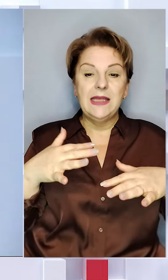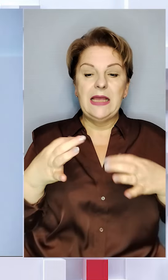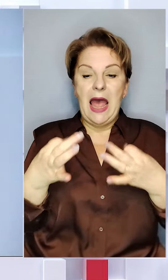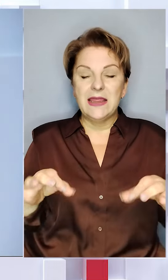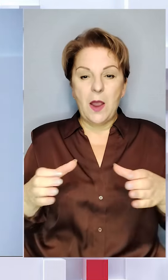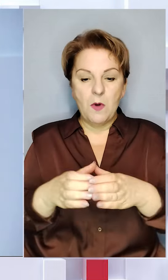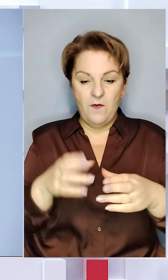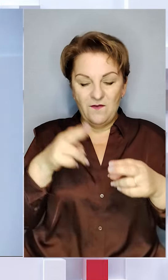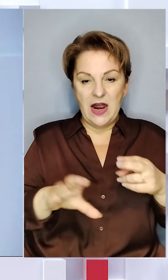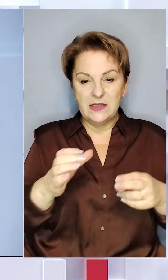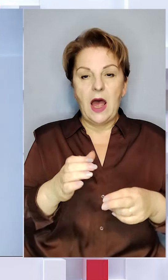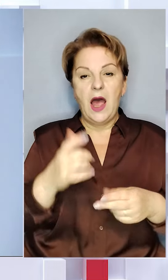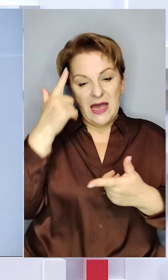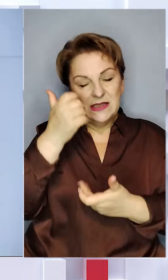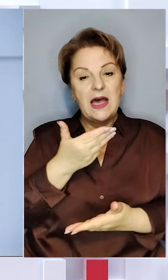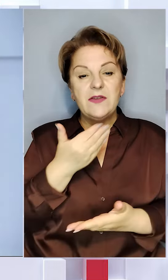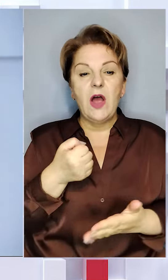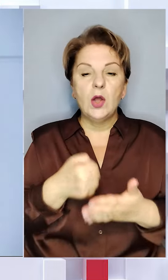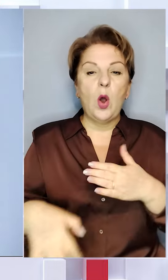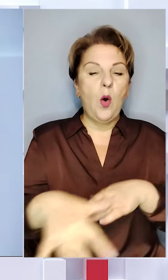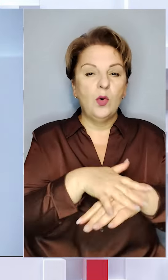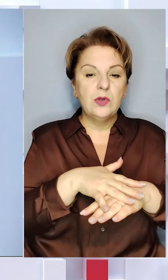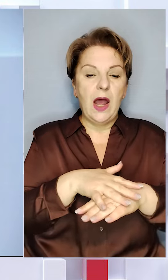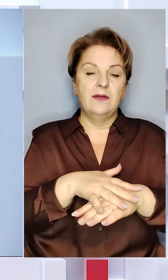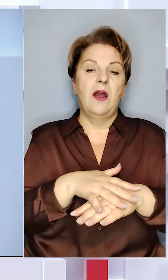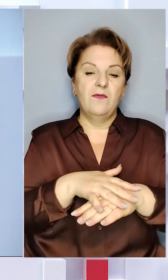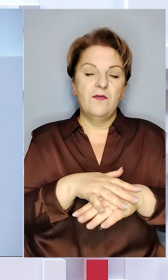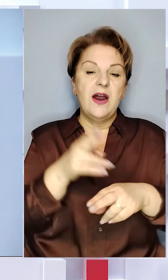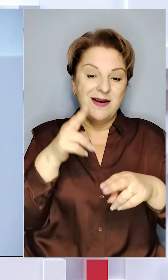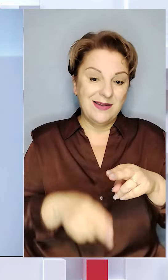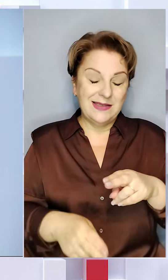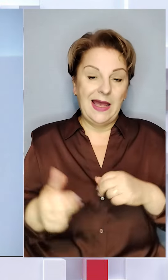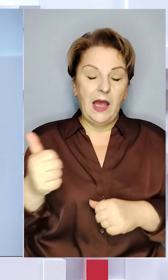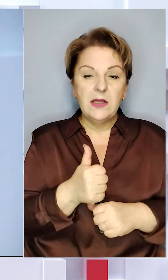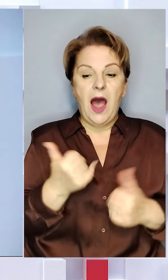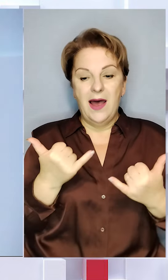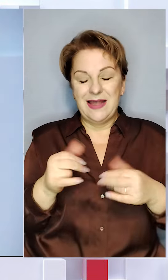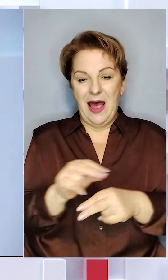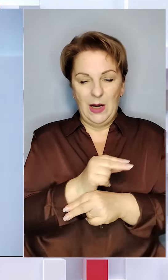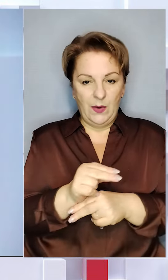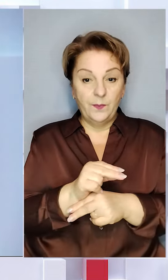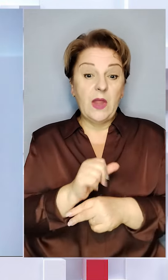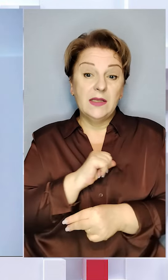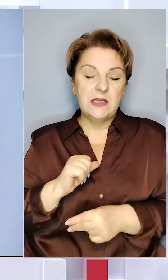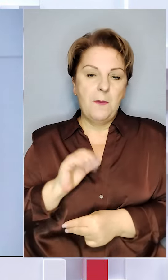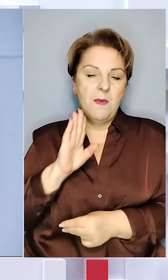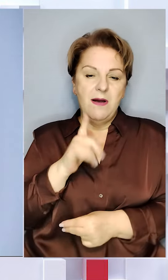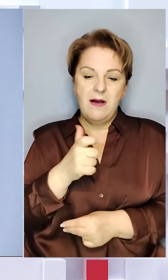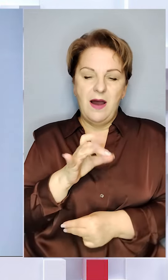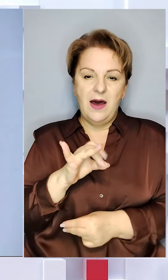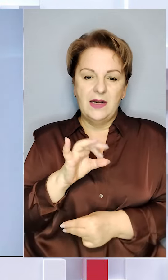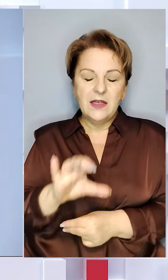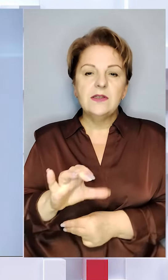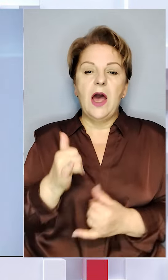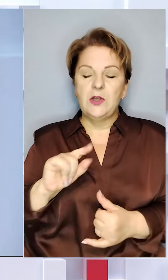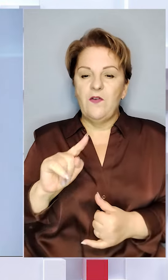серпня. Звернутися до нації Байден пообіцяв пізніше цього тижня, бо наразі лікує ковід. Сама Гарріс, як очікується,